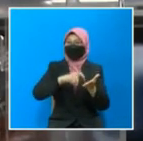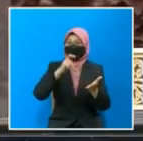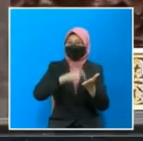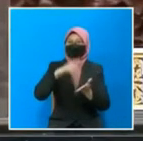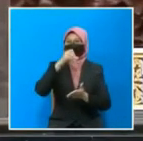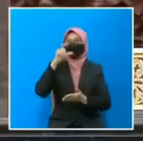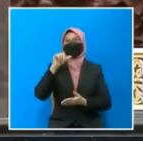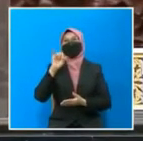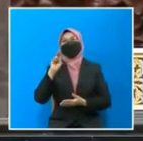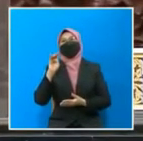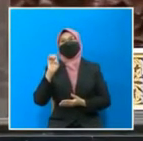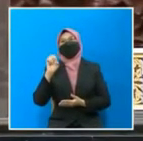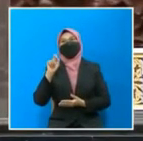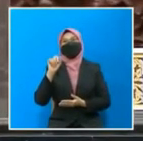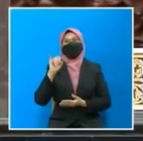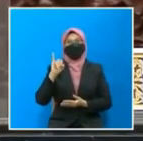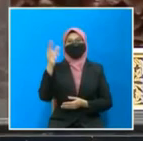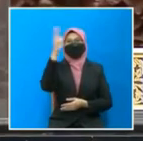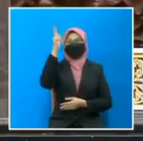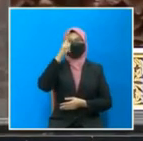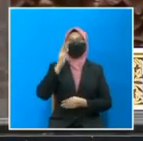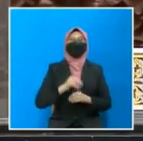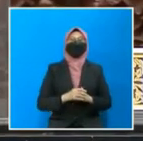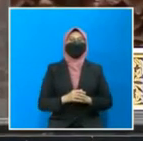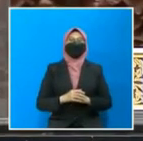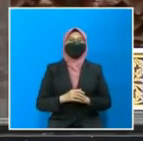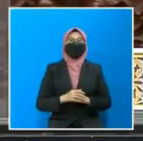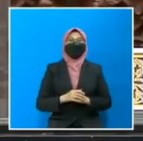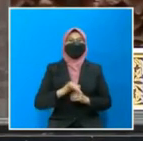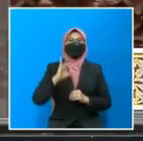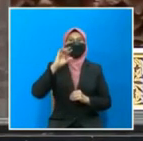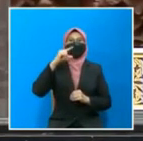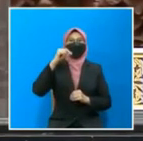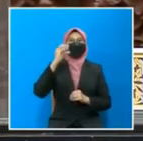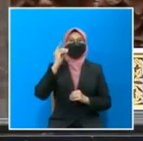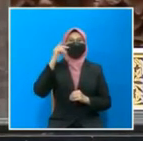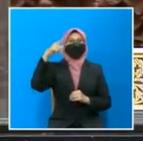kerajaan. GDP juga telah diturunkan. Ramalan